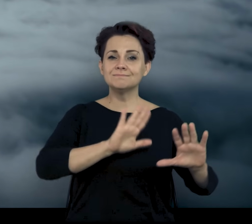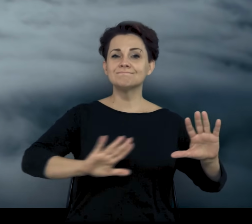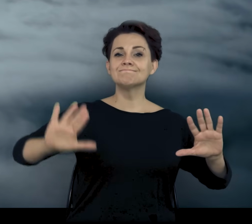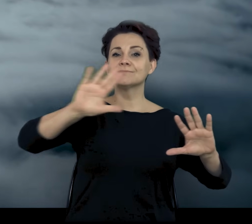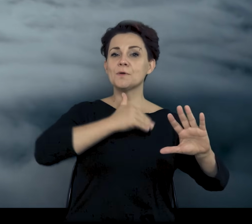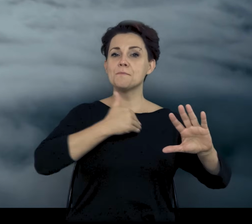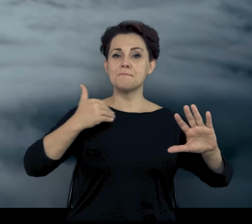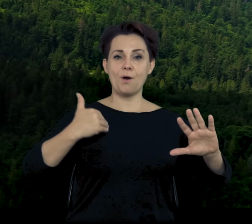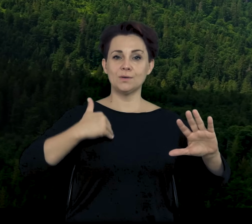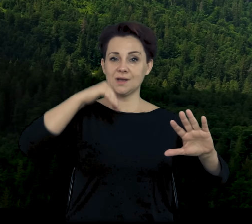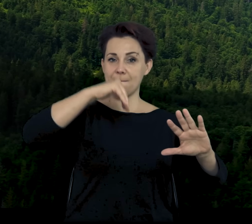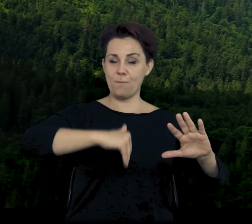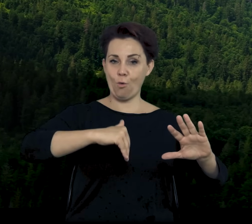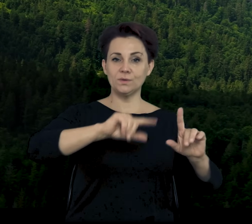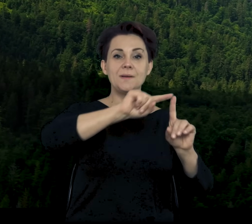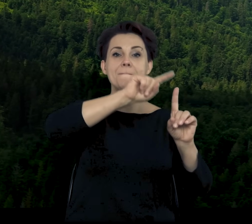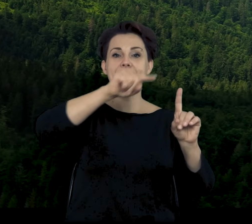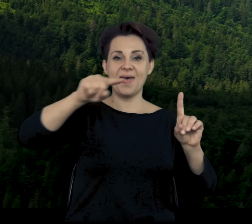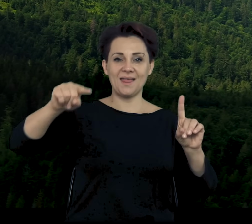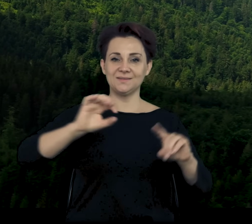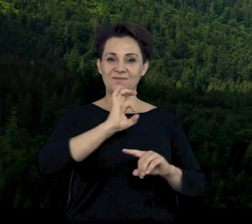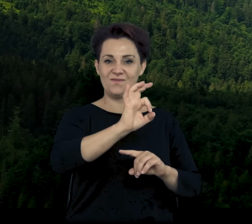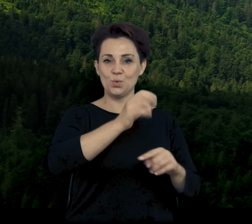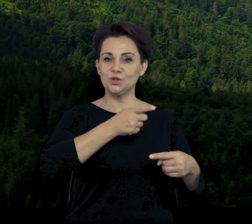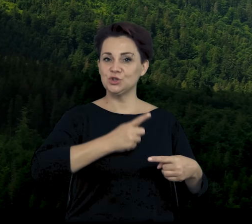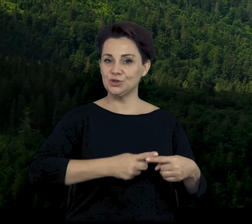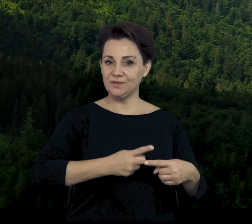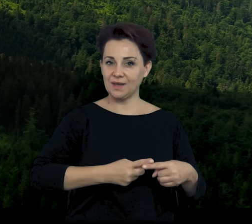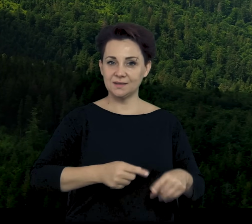Południe Polski, Beskid Żywiecki.